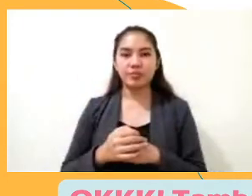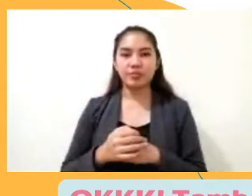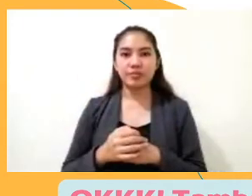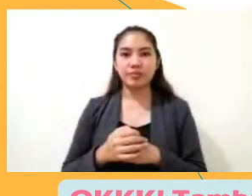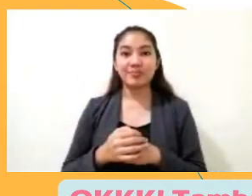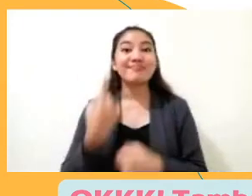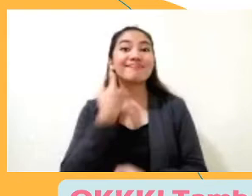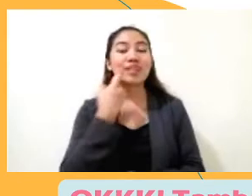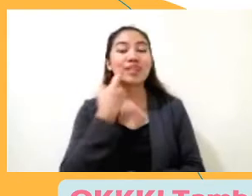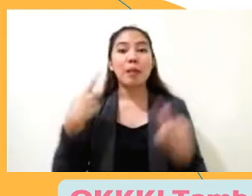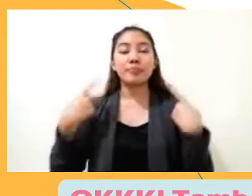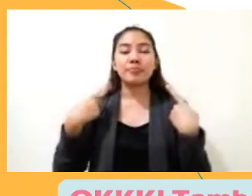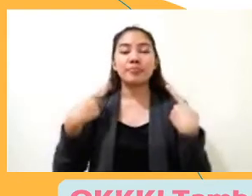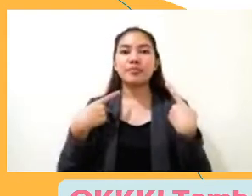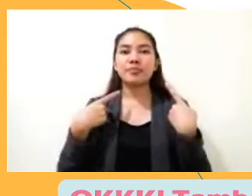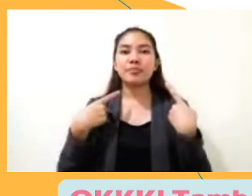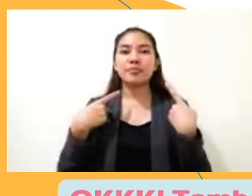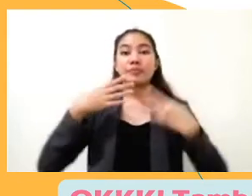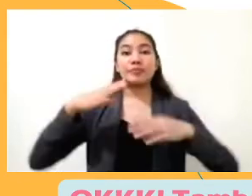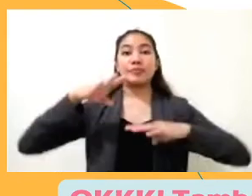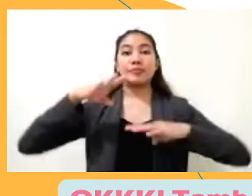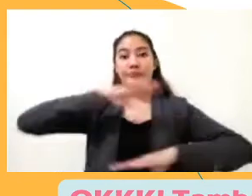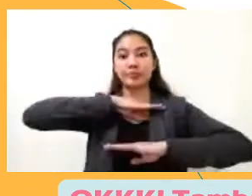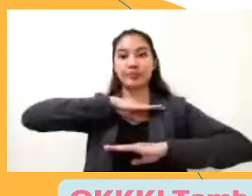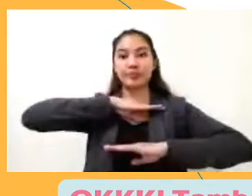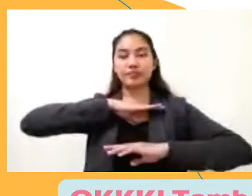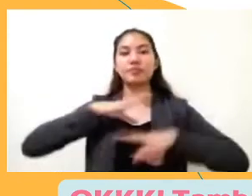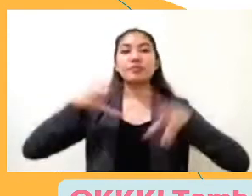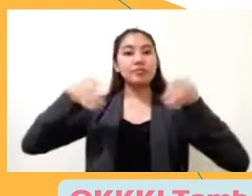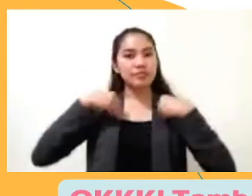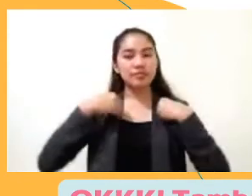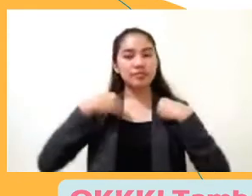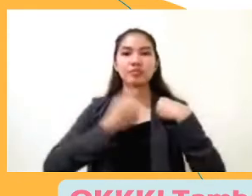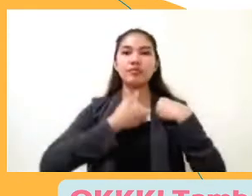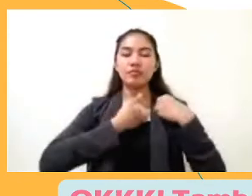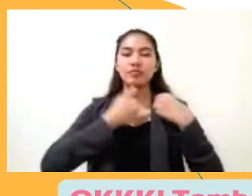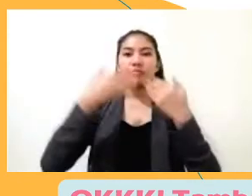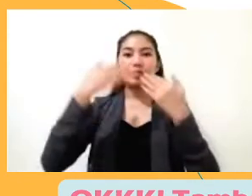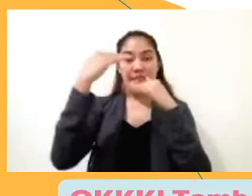yung pagtanggap natin ng sarili nating limitasyon bilang tao. Siguro,